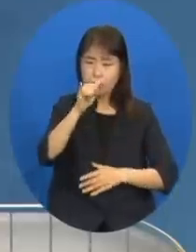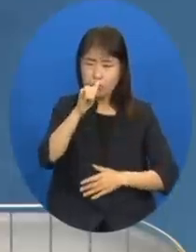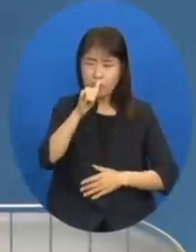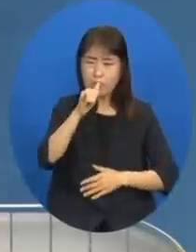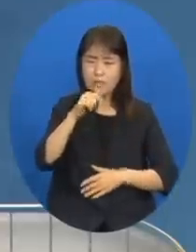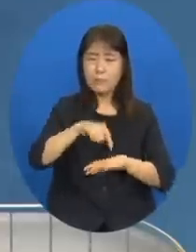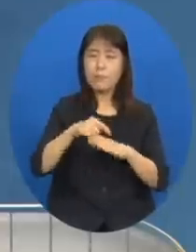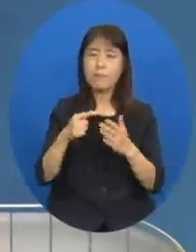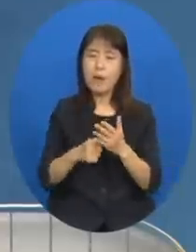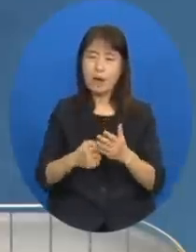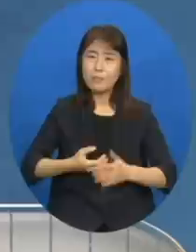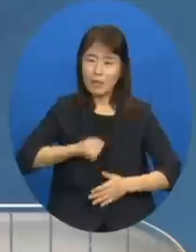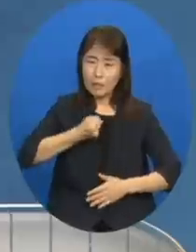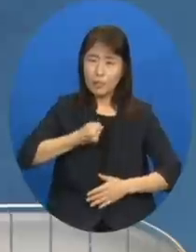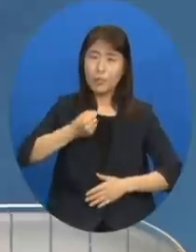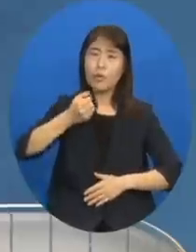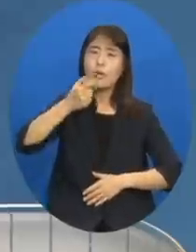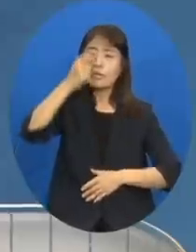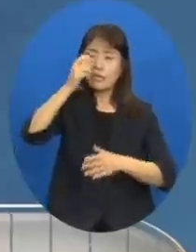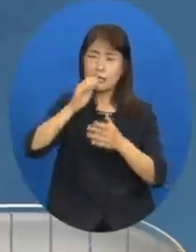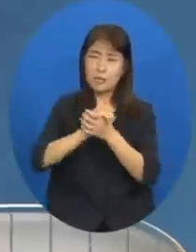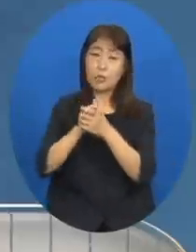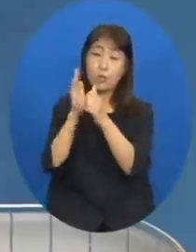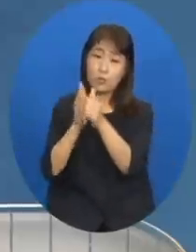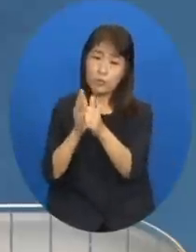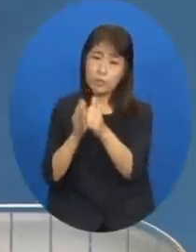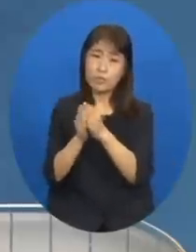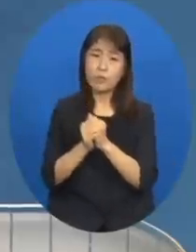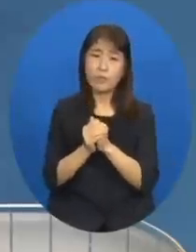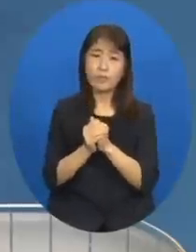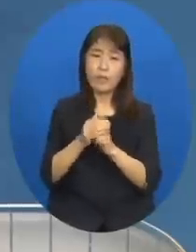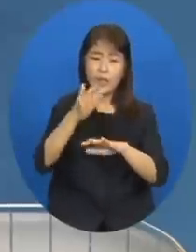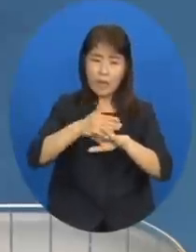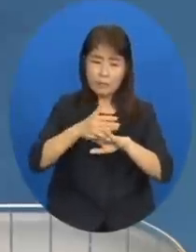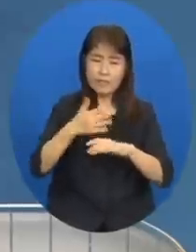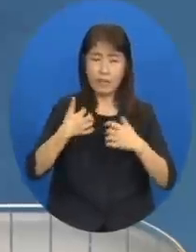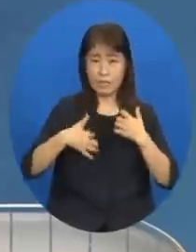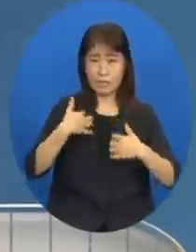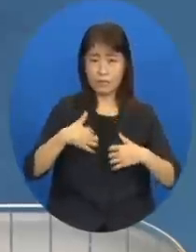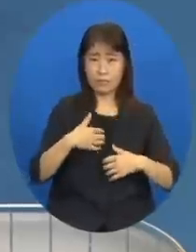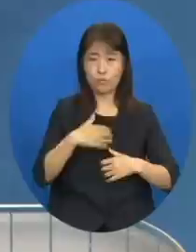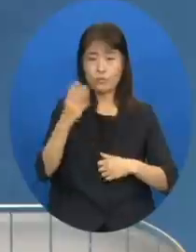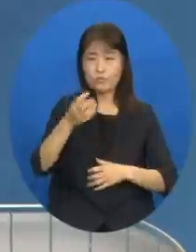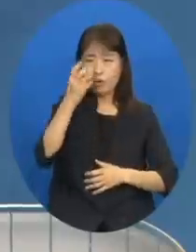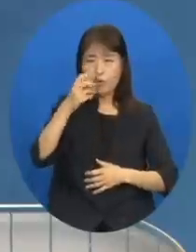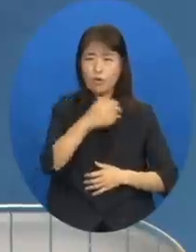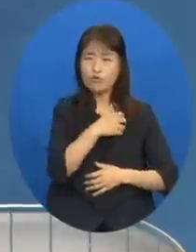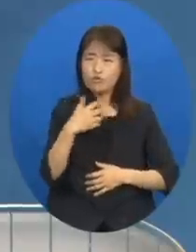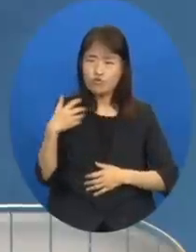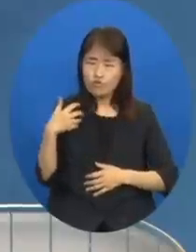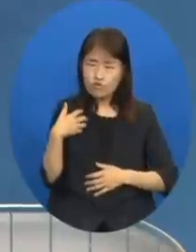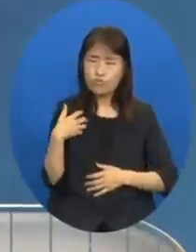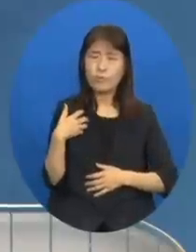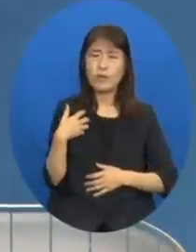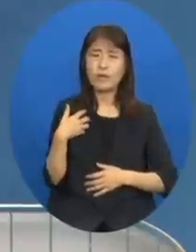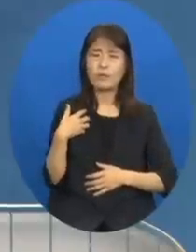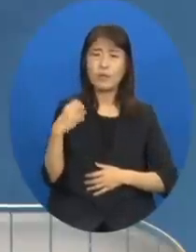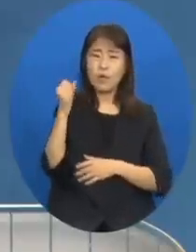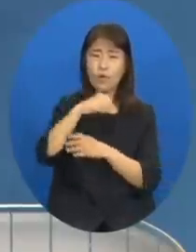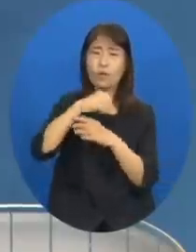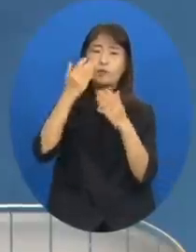갖도록 기도해 주세요 기쁨과 성령 충만을 허락해 주세요 눈물이 콱